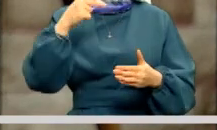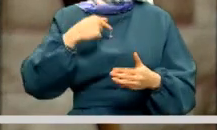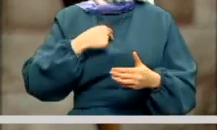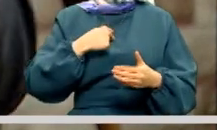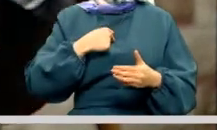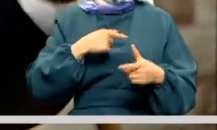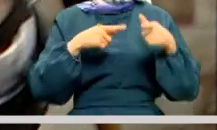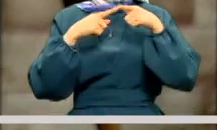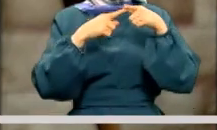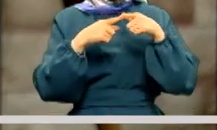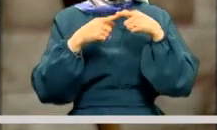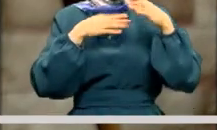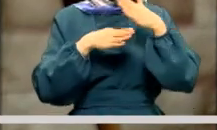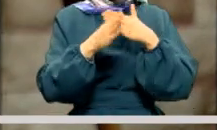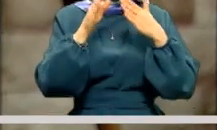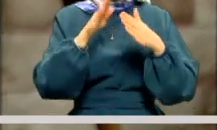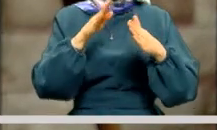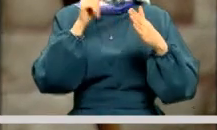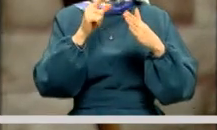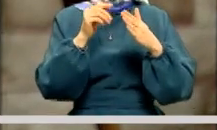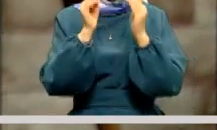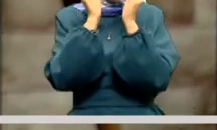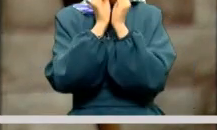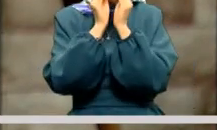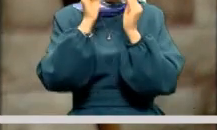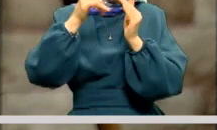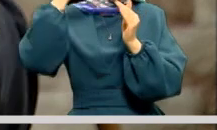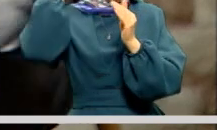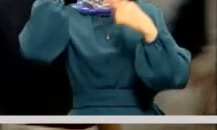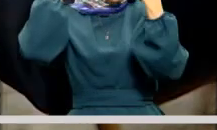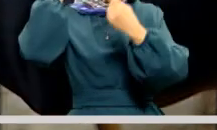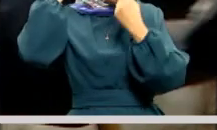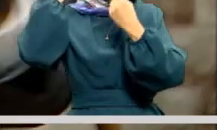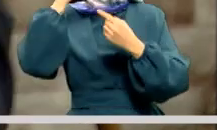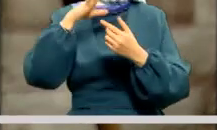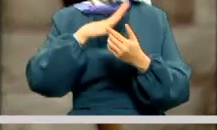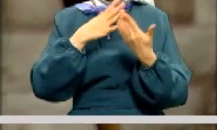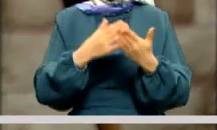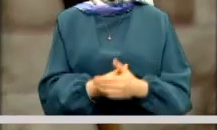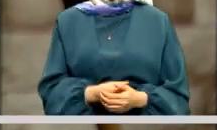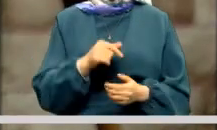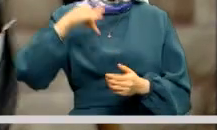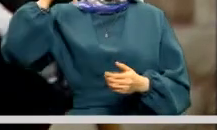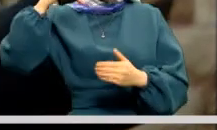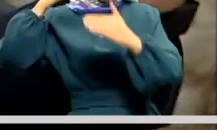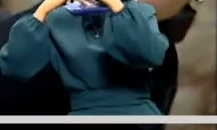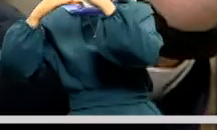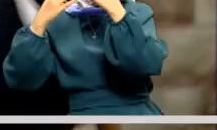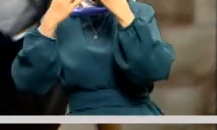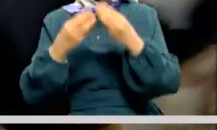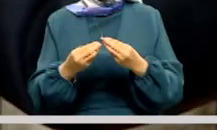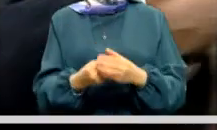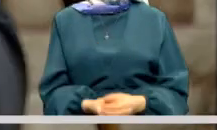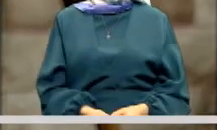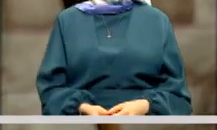fakültenin girişinde küçücük anksörlü bir telefon asılı yanında da şöyle küçülüp bir rafın oldu belki 1 metre